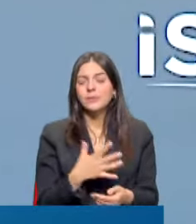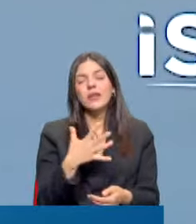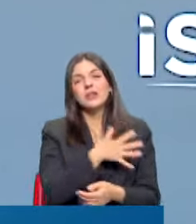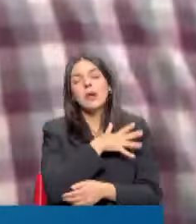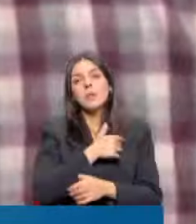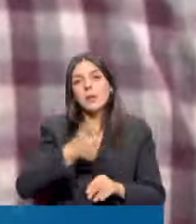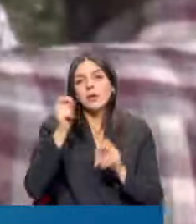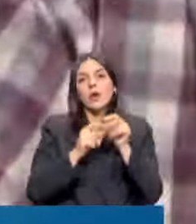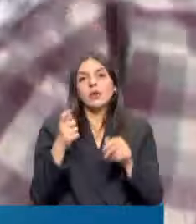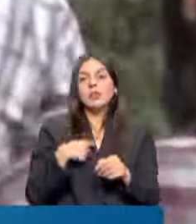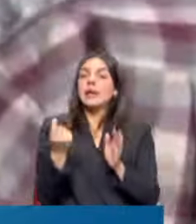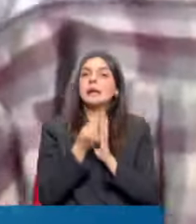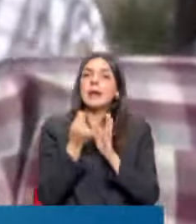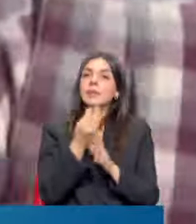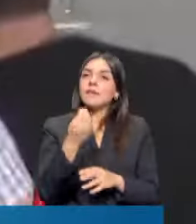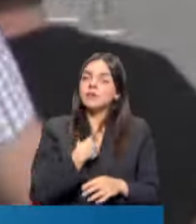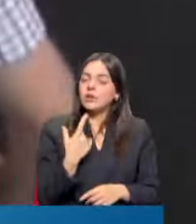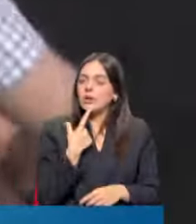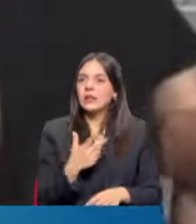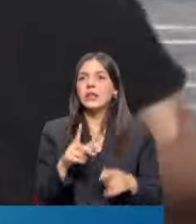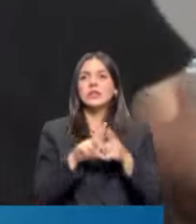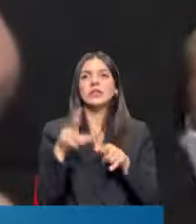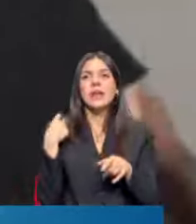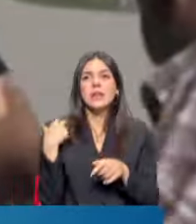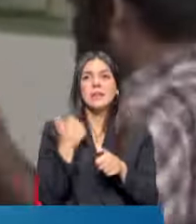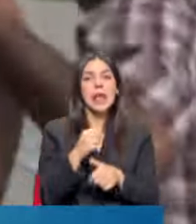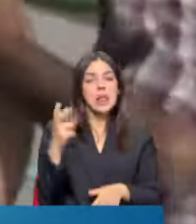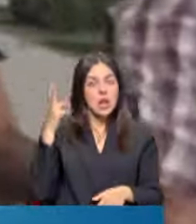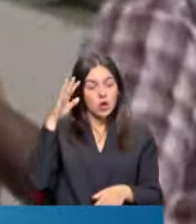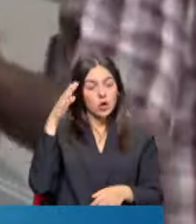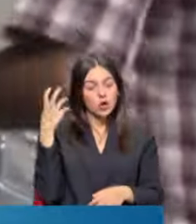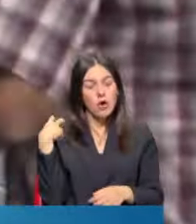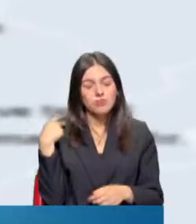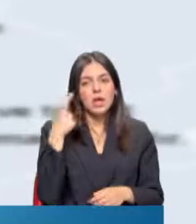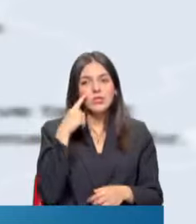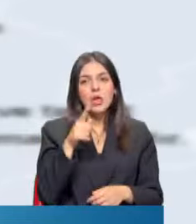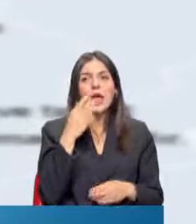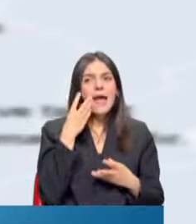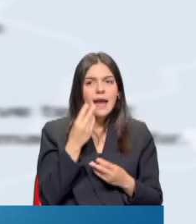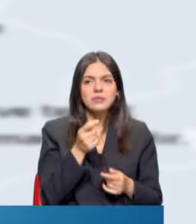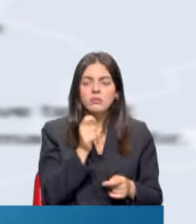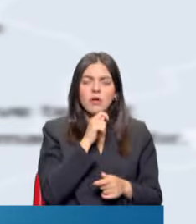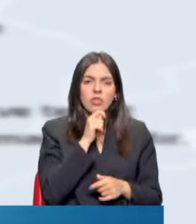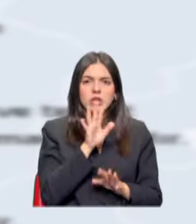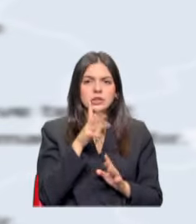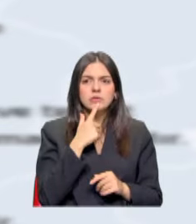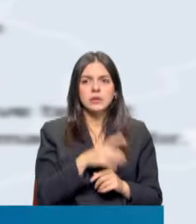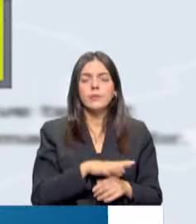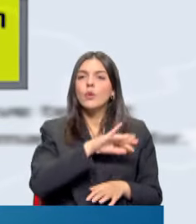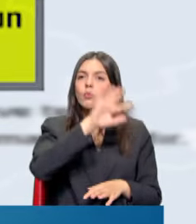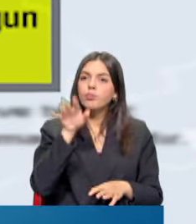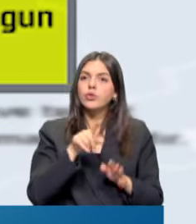hesabını verecekler dedi. Jandarma Genel Komutanlığı kelepçeli eziyet iddiasını yalanladı. Tüm sevk ve tedavi